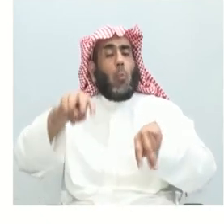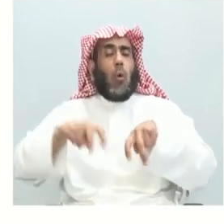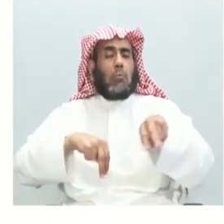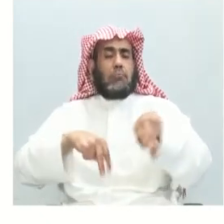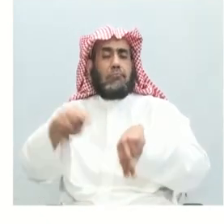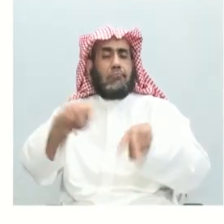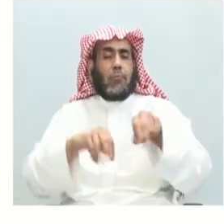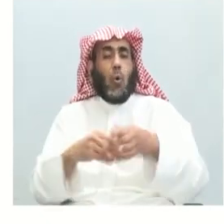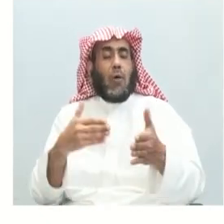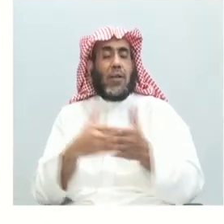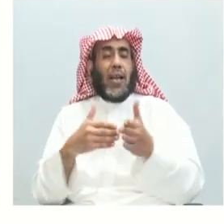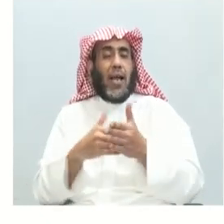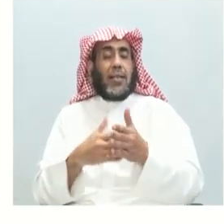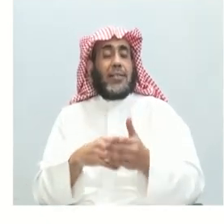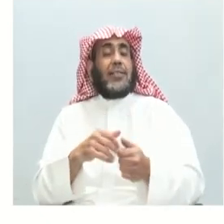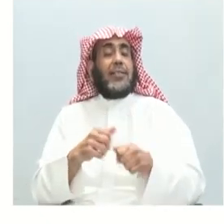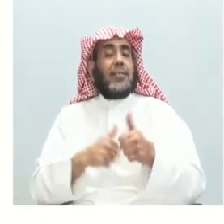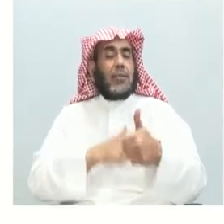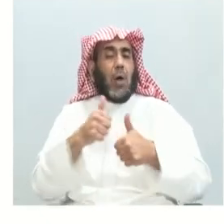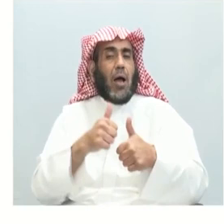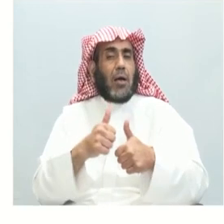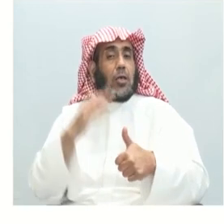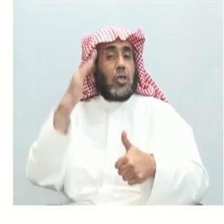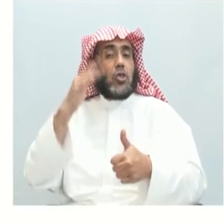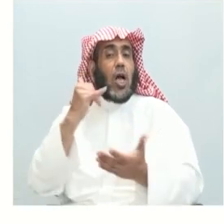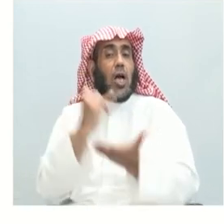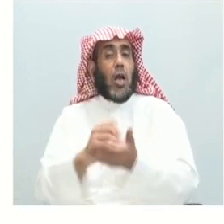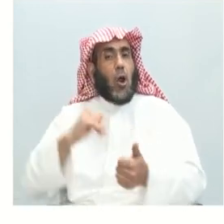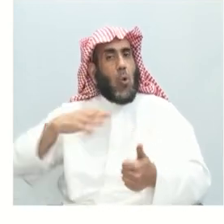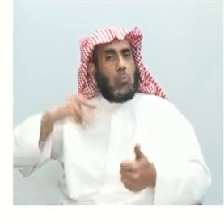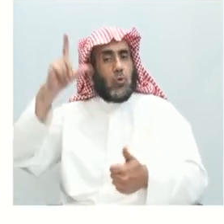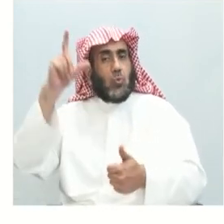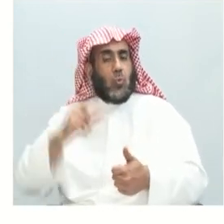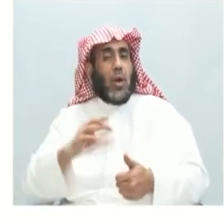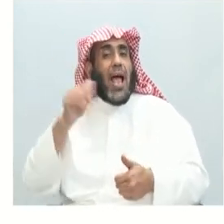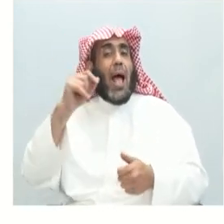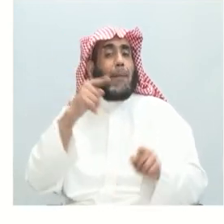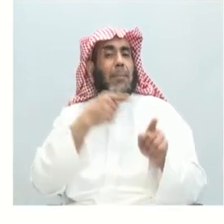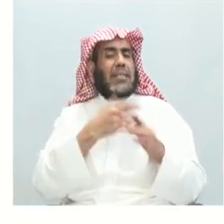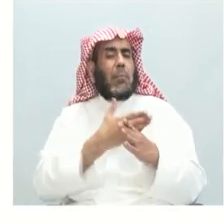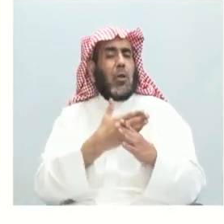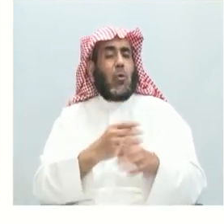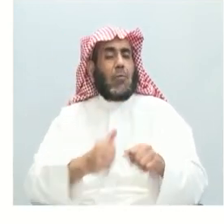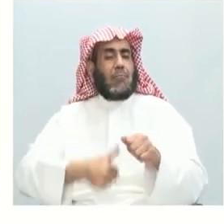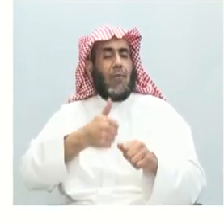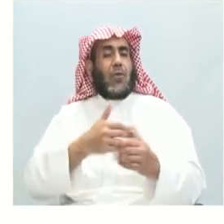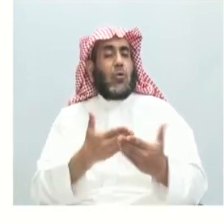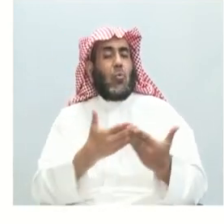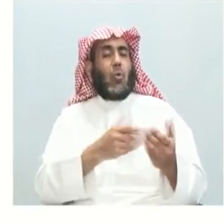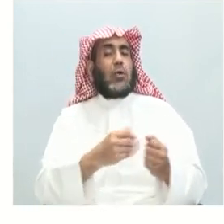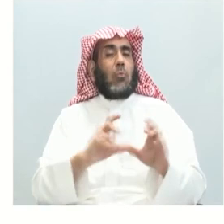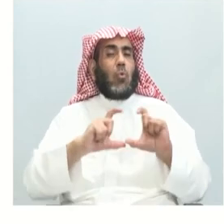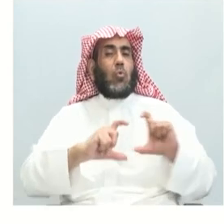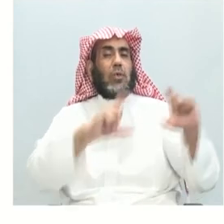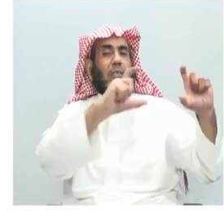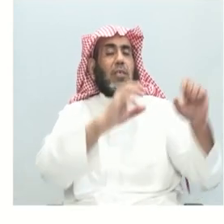عدوهم وفي النهايه السباق شكر المسؤولون احمد لحسن فعله وقدموا